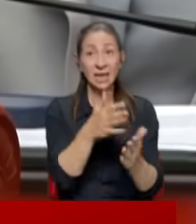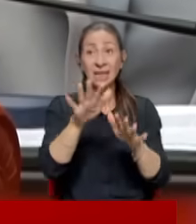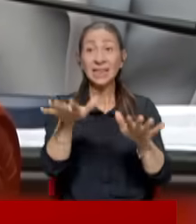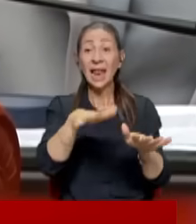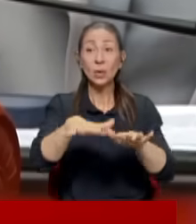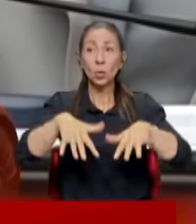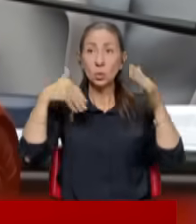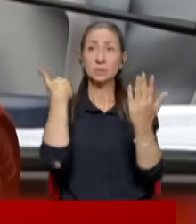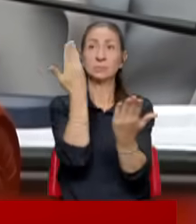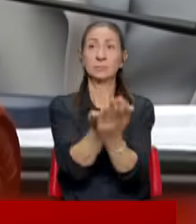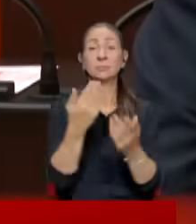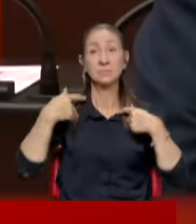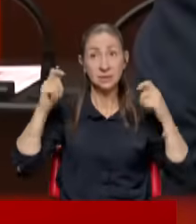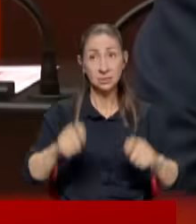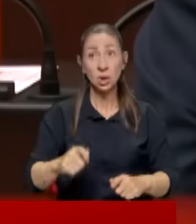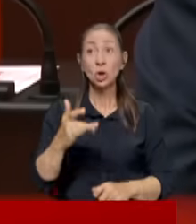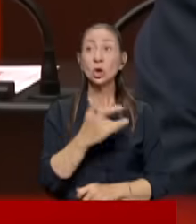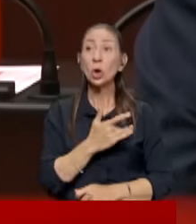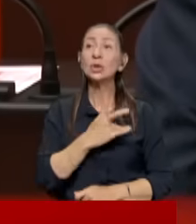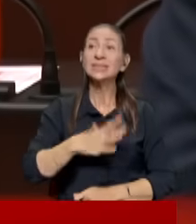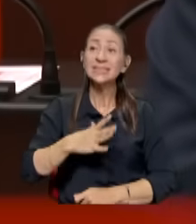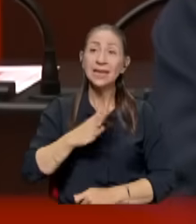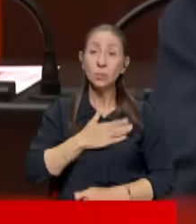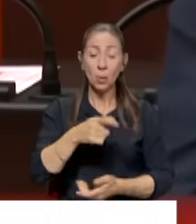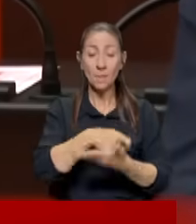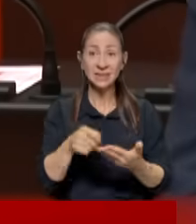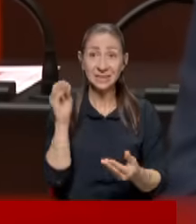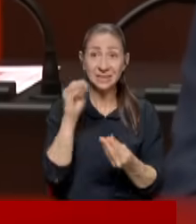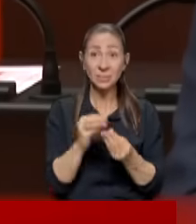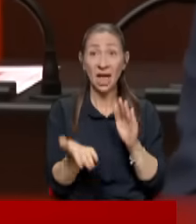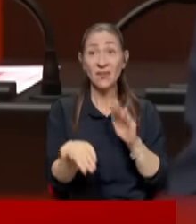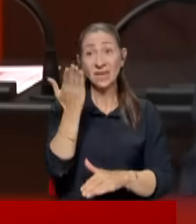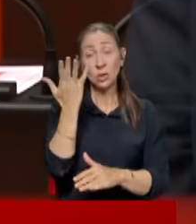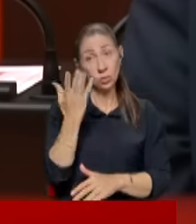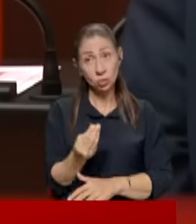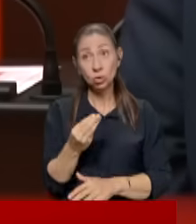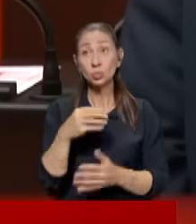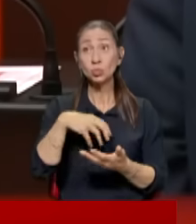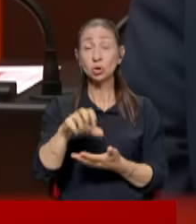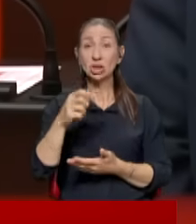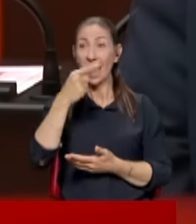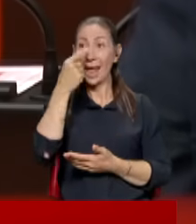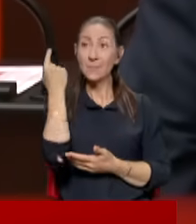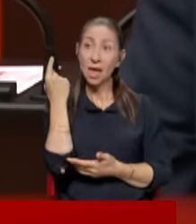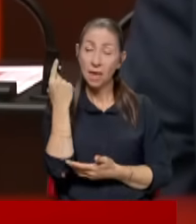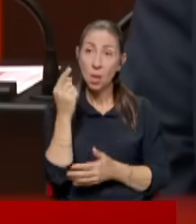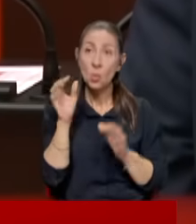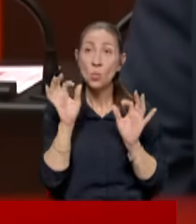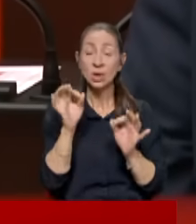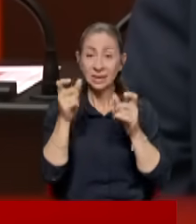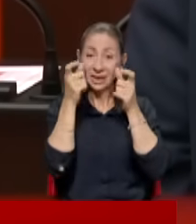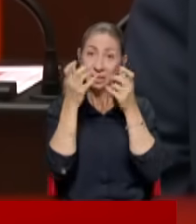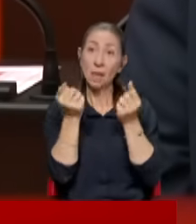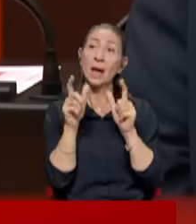kurulun takdirine sunacağız. Gönül isterdi ki bu maaş yükselişi daha fazla olsun. Bütçe imkanlarını da mutlaka